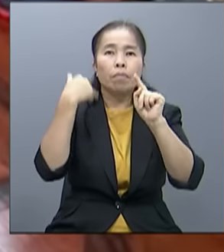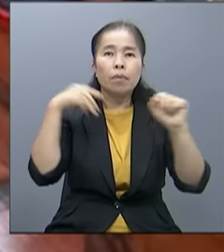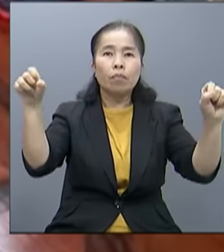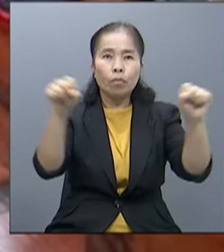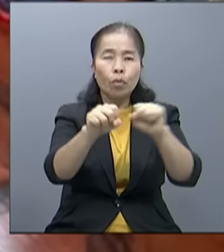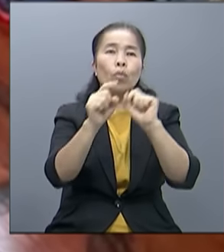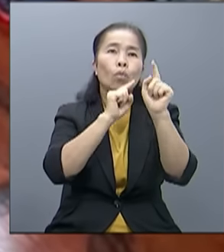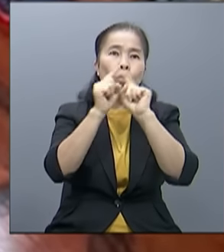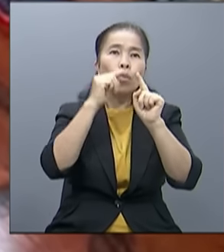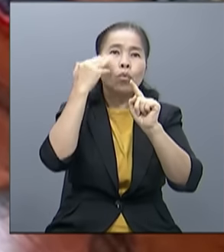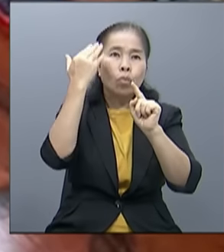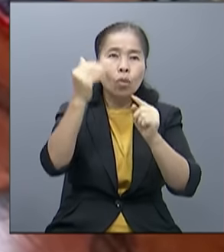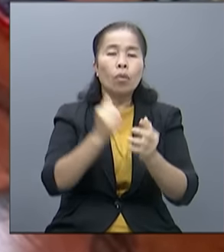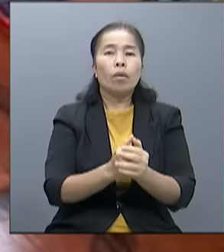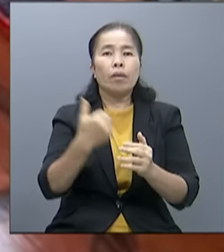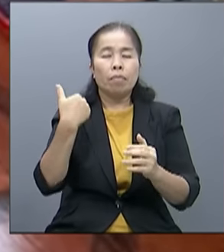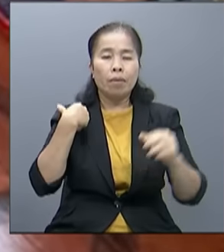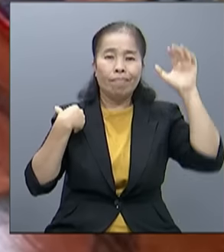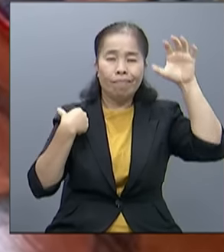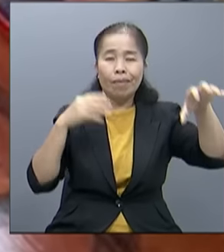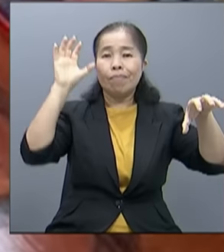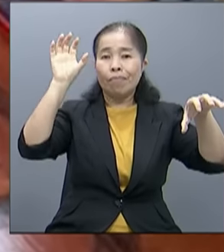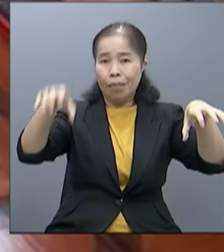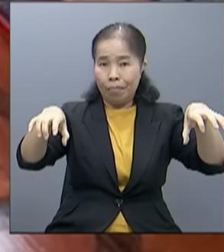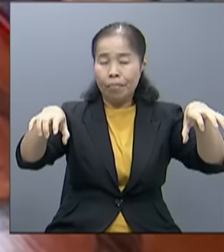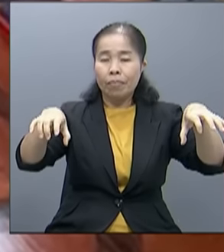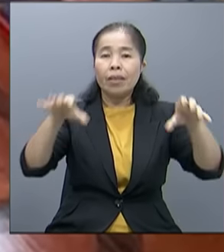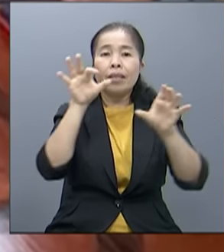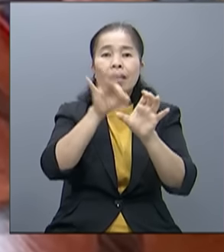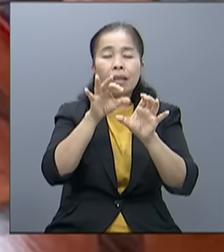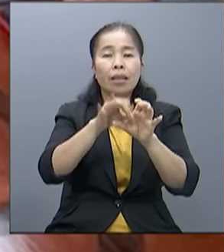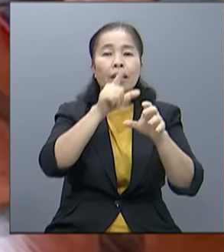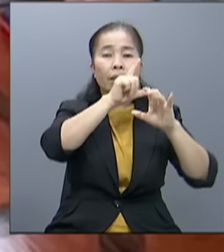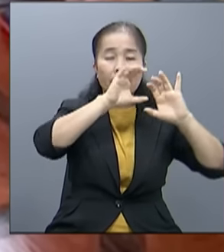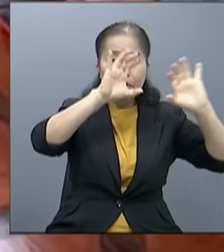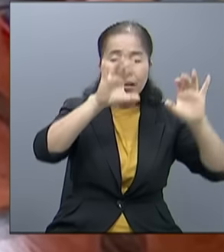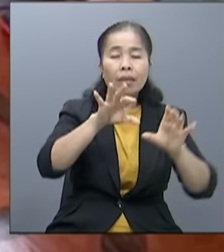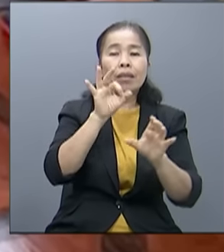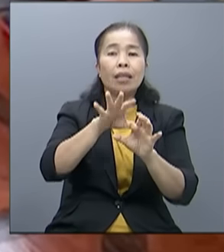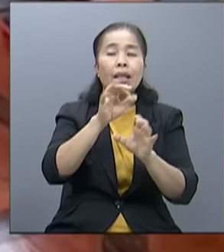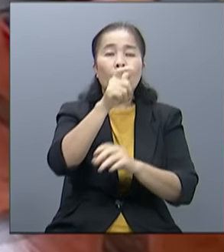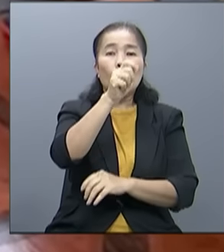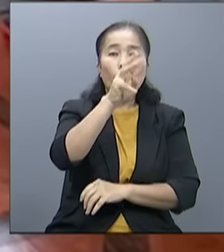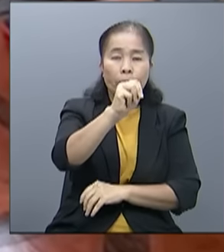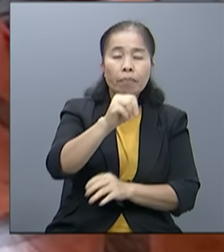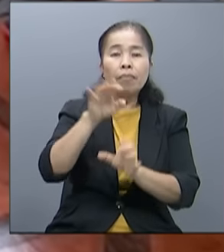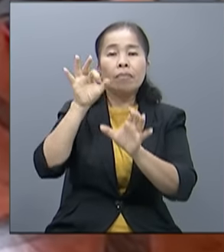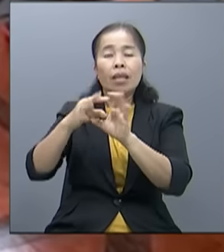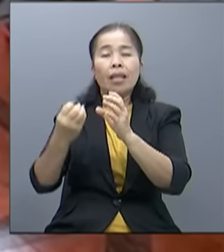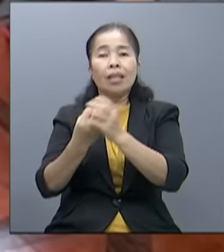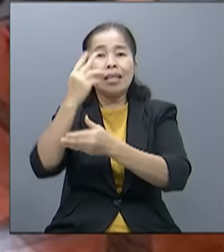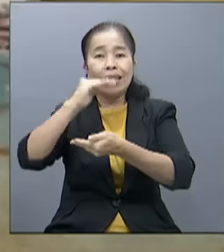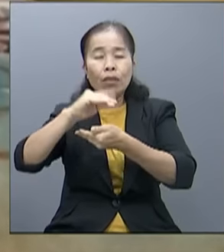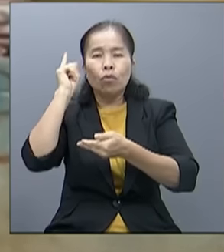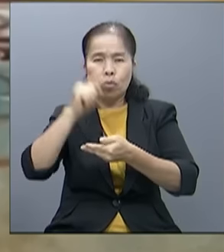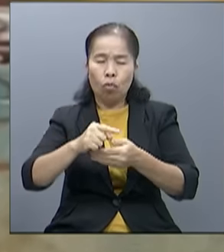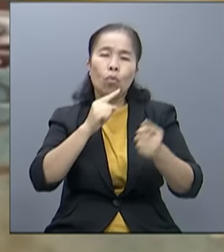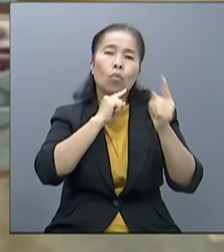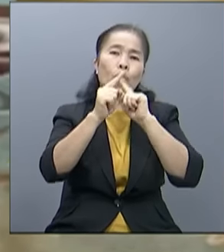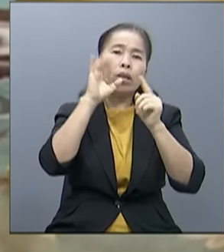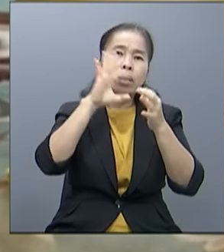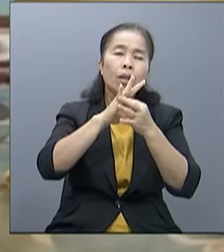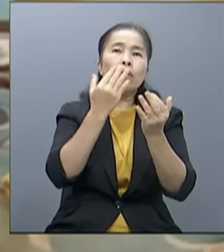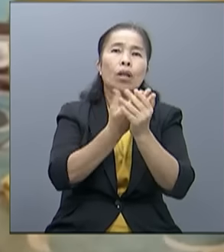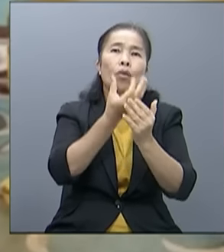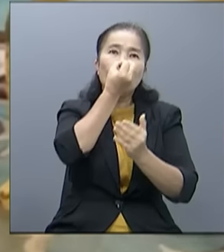สะท้อนของ 2สถาบันการเงินของรัฐก็คือธนาคารออมสินและธกสมาทบทวนอัตราดอกเบี้ยเพื่อประชา